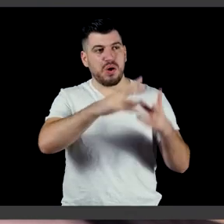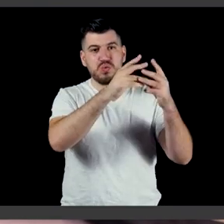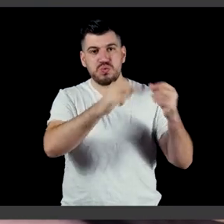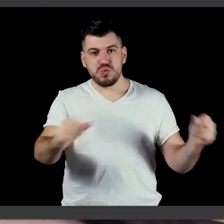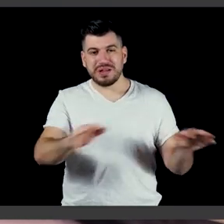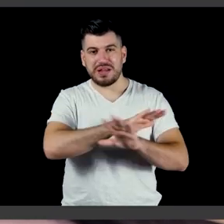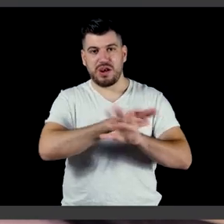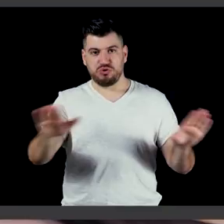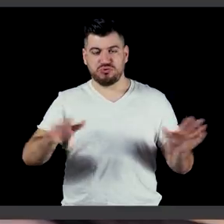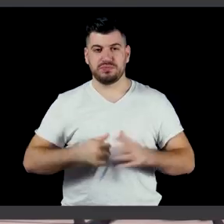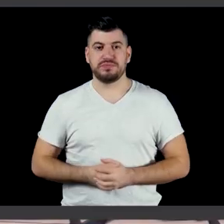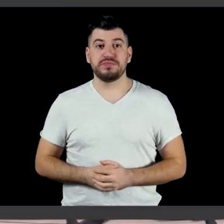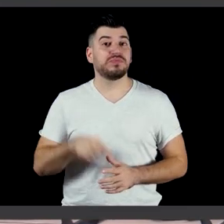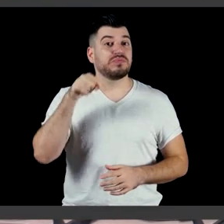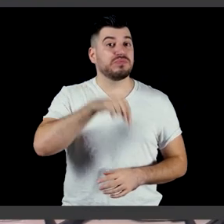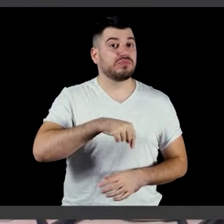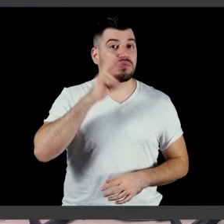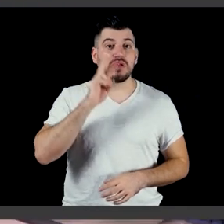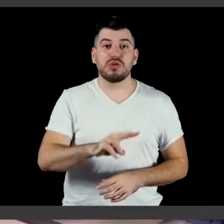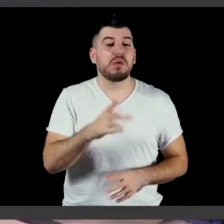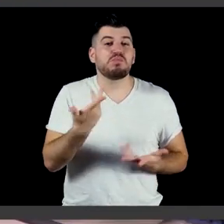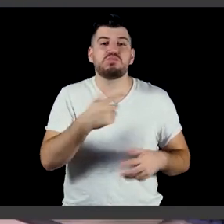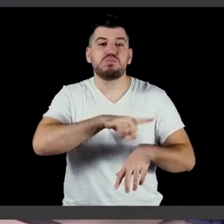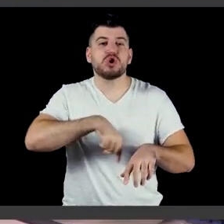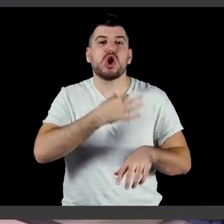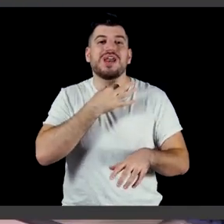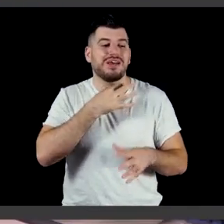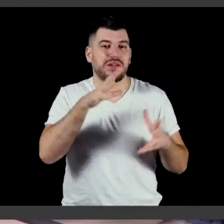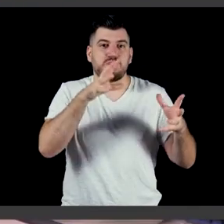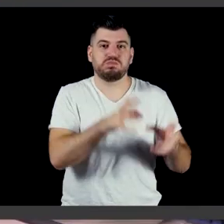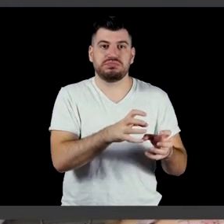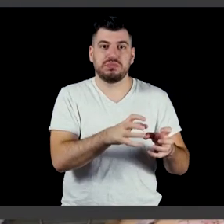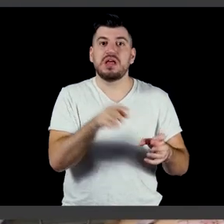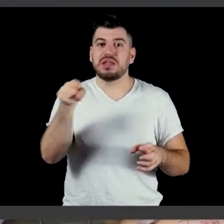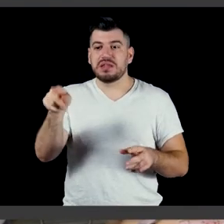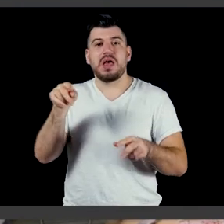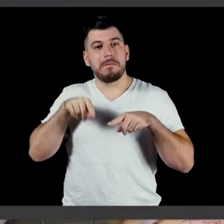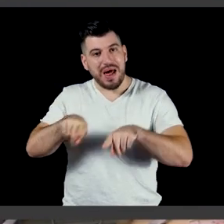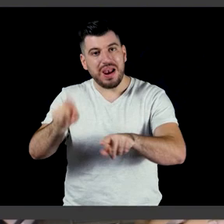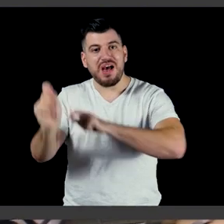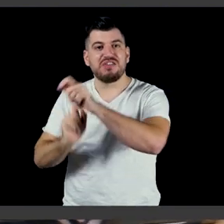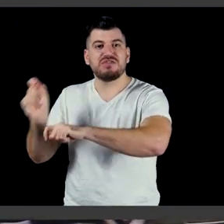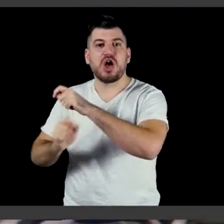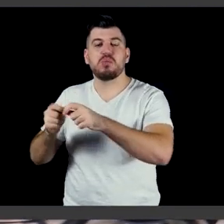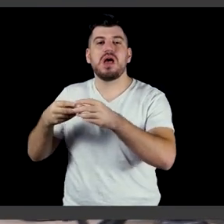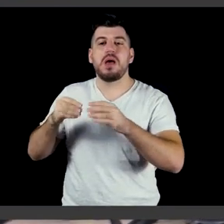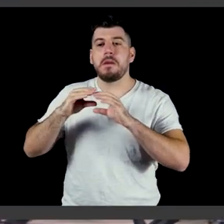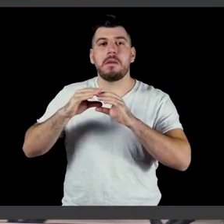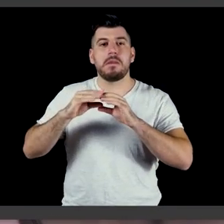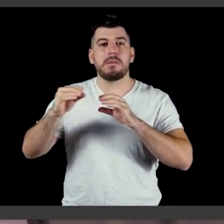υγρά από τη σάλτσα μου. Τώρα, όση ώρα κάνει να δέσει η σάλτσα μας, πάμε να ετοιμάσουμε την πεσαμέλ μας. Λοιπόν, κατσαρολάρα πάνω στη